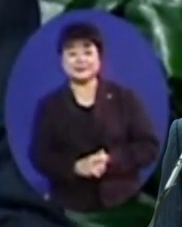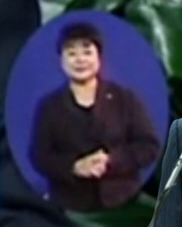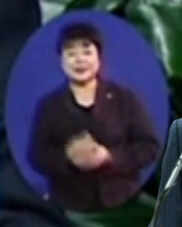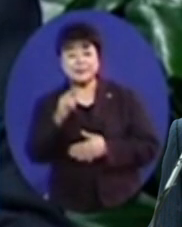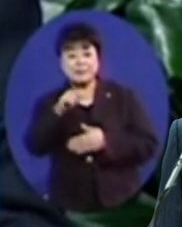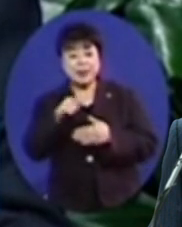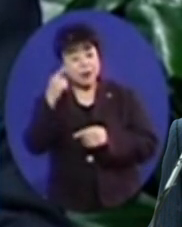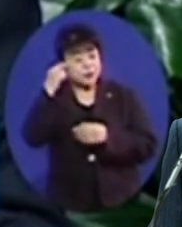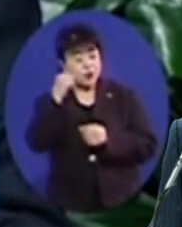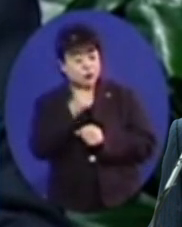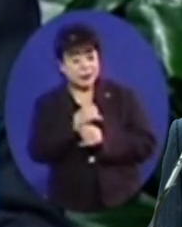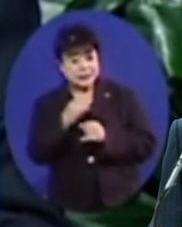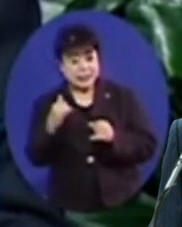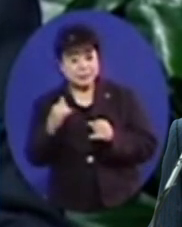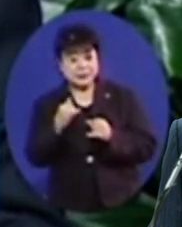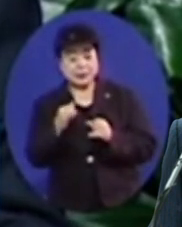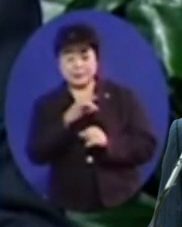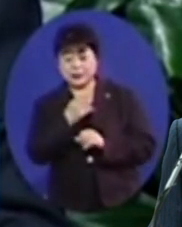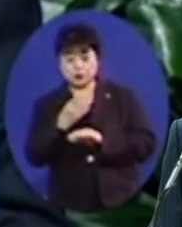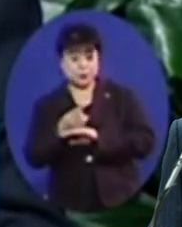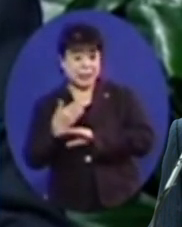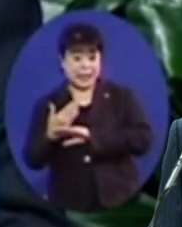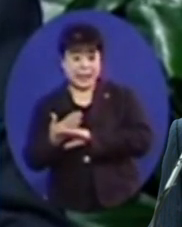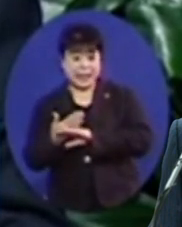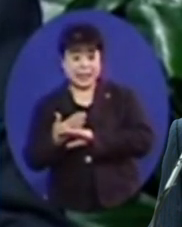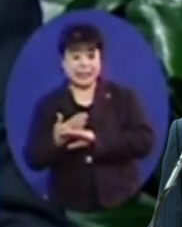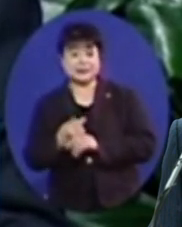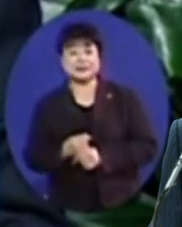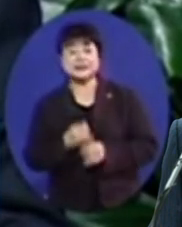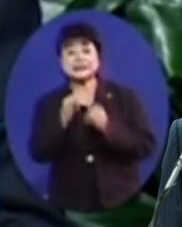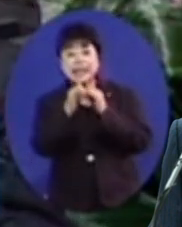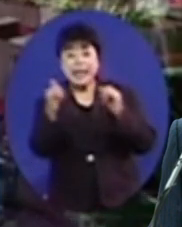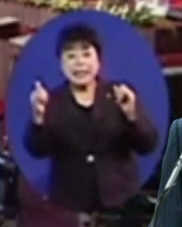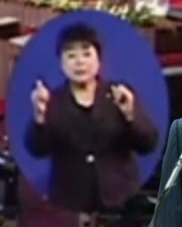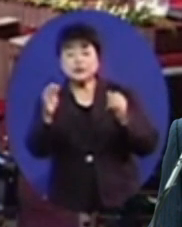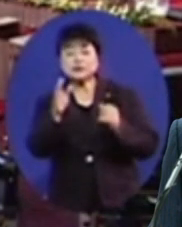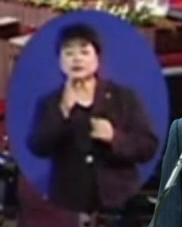심리학자들은 사람에 따라 다르긴 하지만 일반적으로 사람은 약